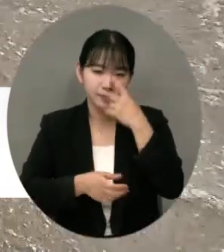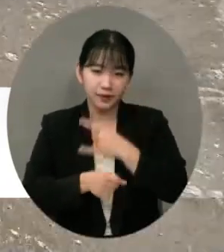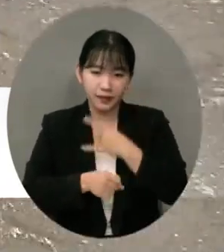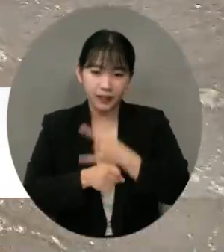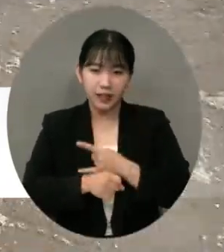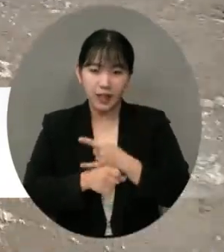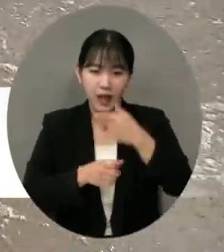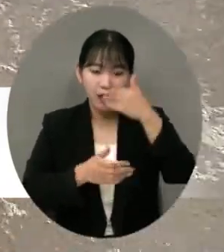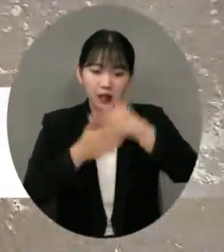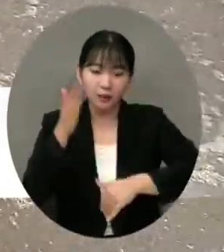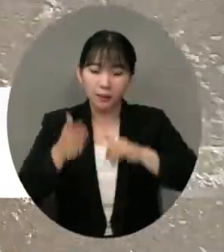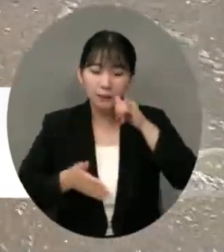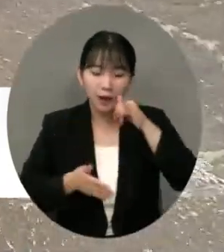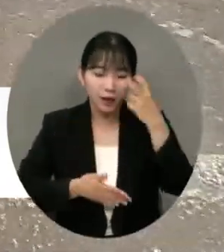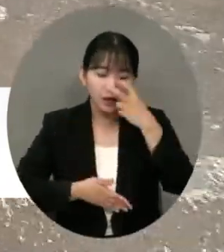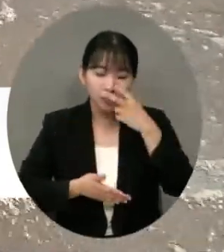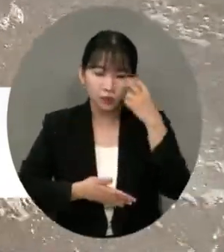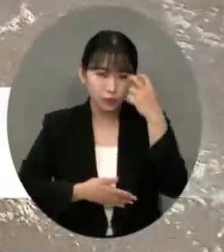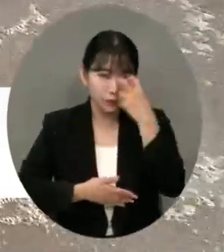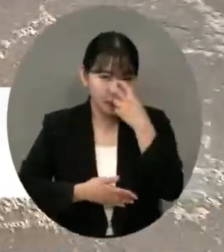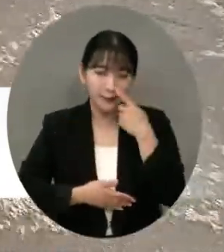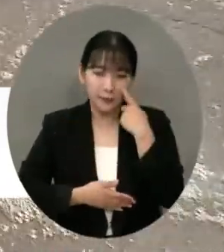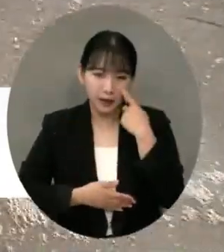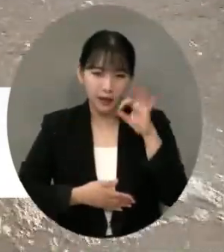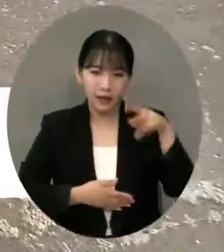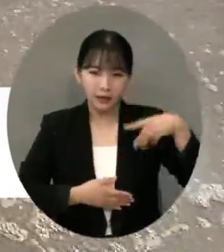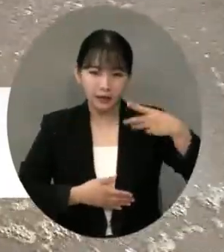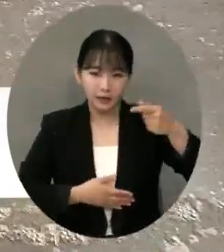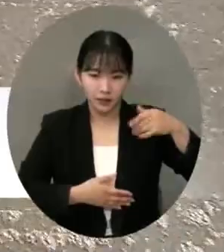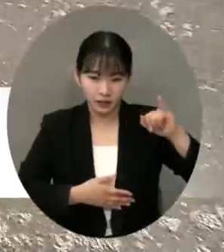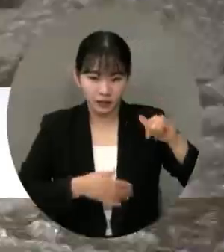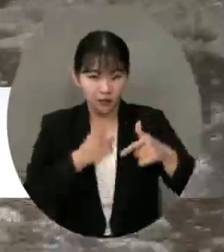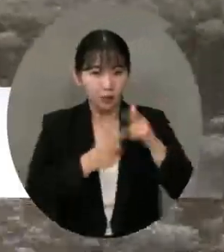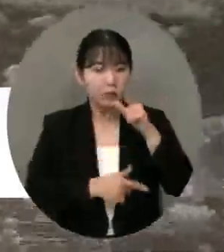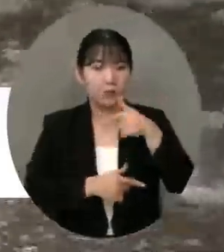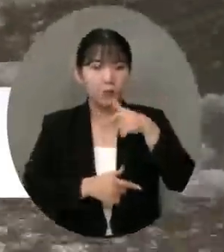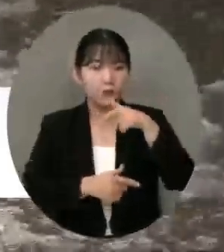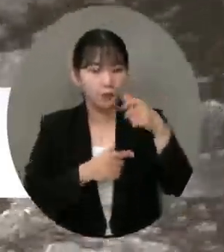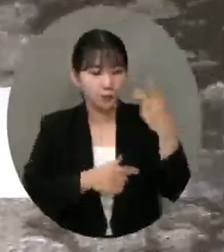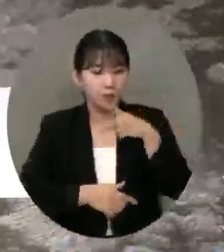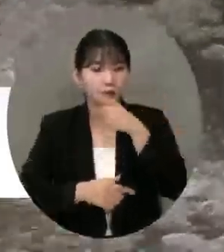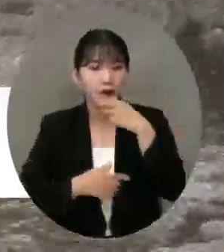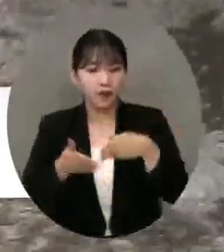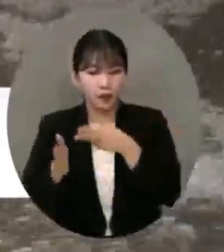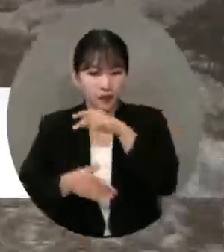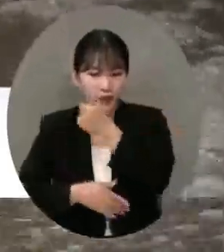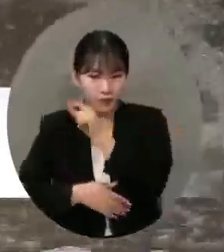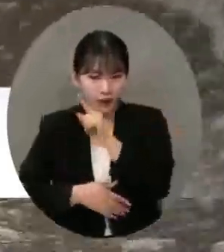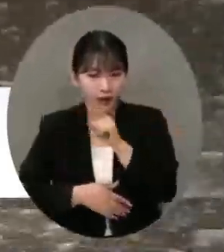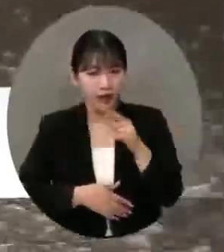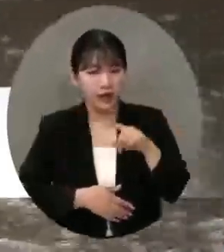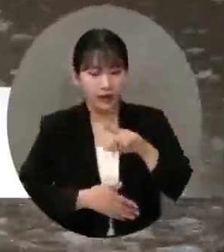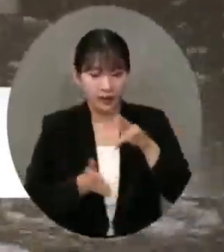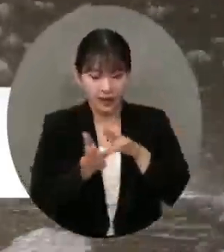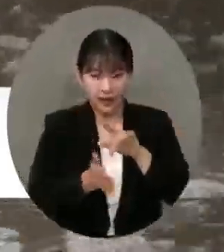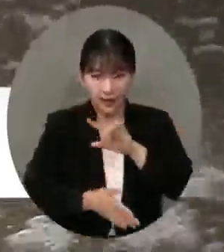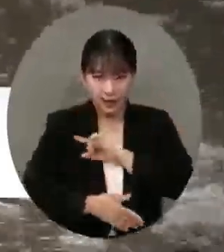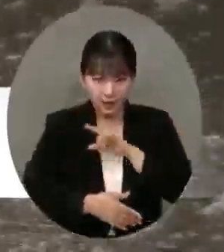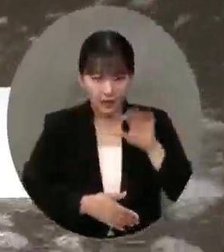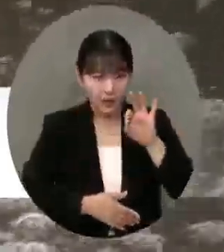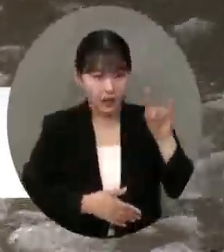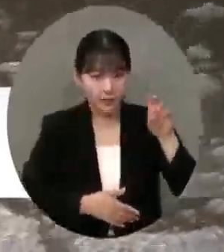마약류 여부를 조사한 결과 엑스터시의 경우 목포와 경기 시화에서 암페타민 경우 광주와